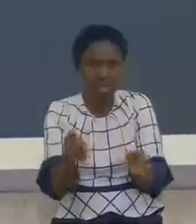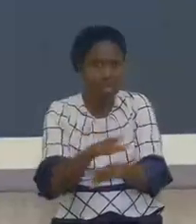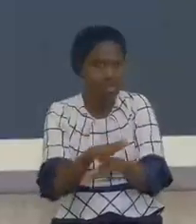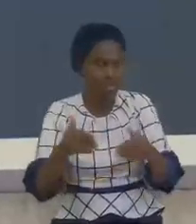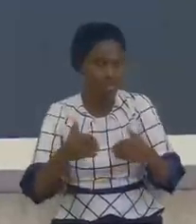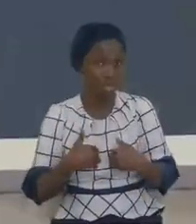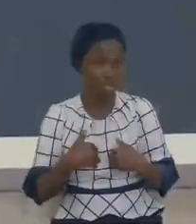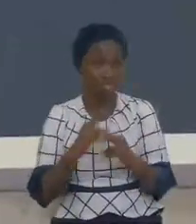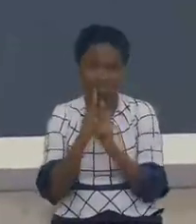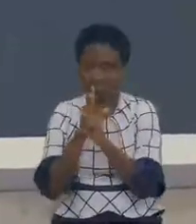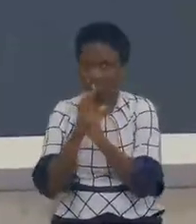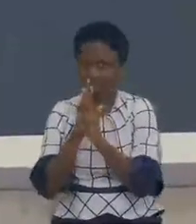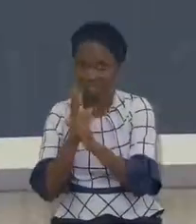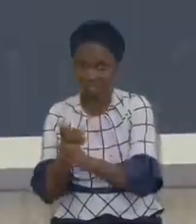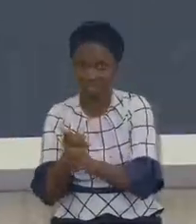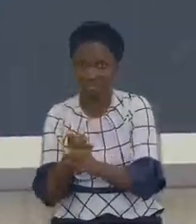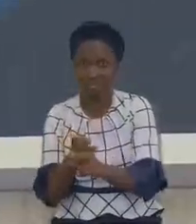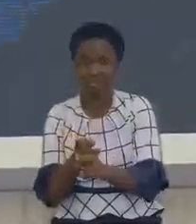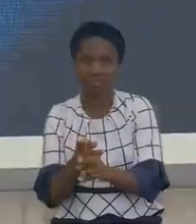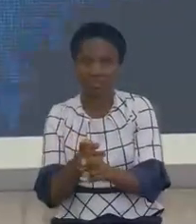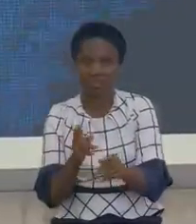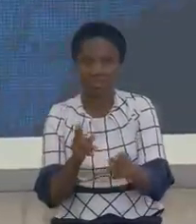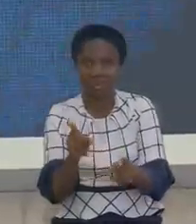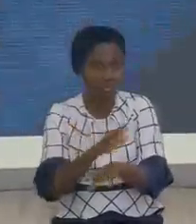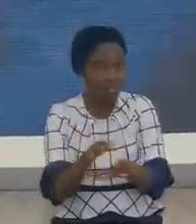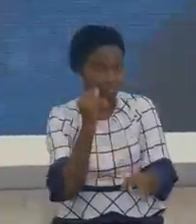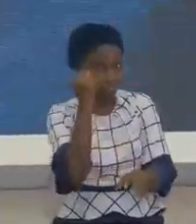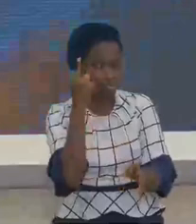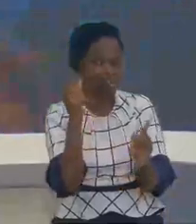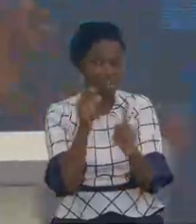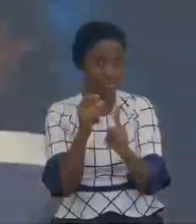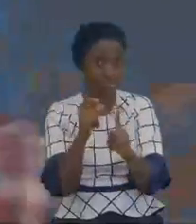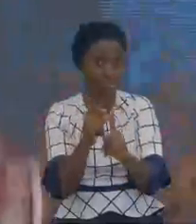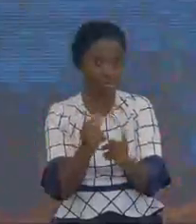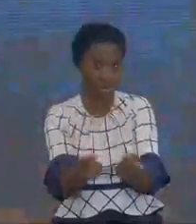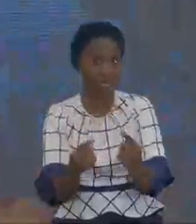pas le mot venir, le verbe venir, comme verbe mot d'action.